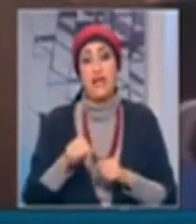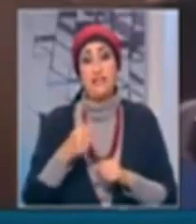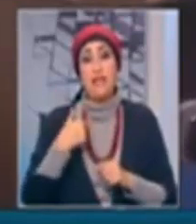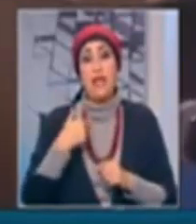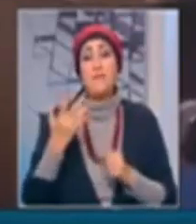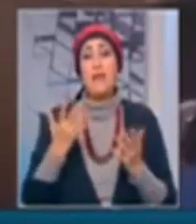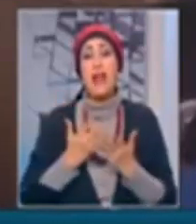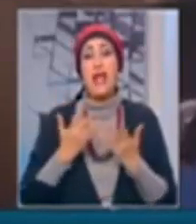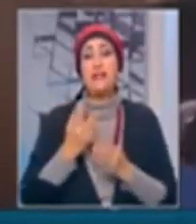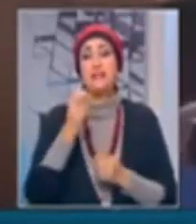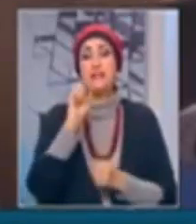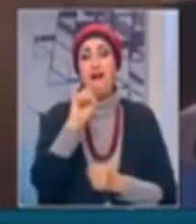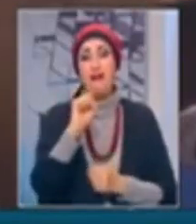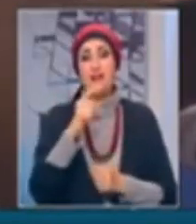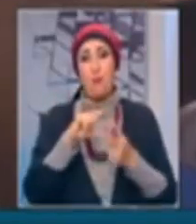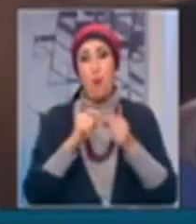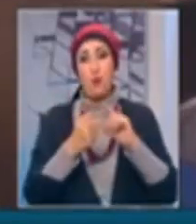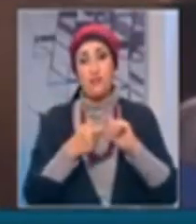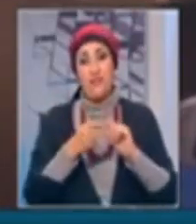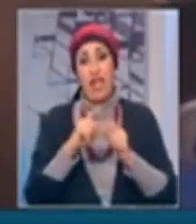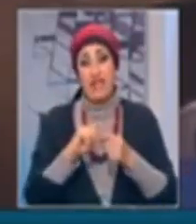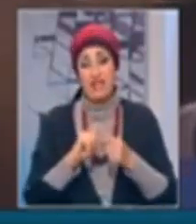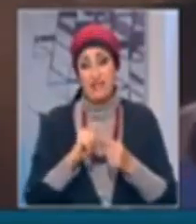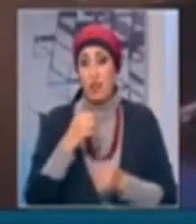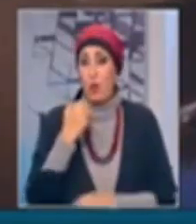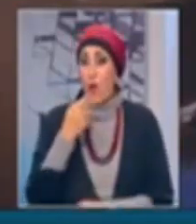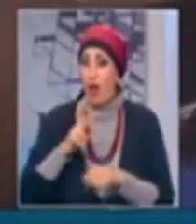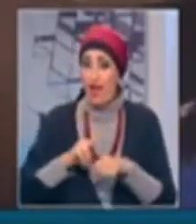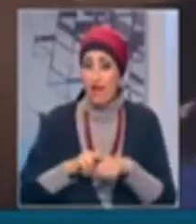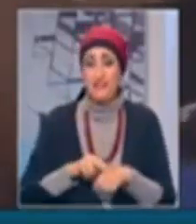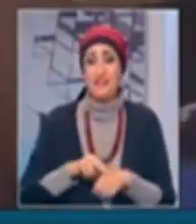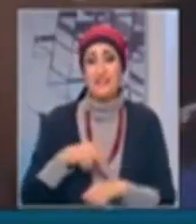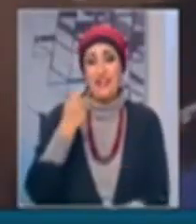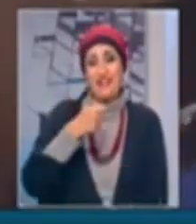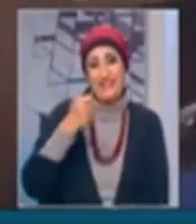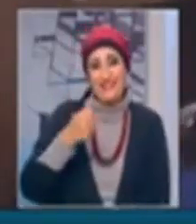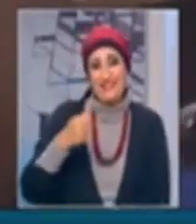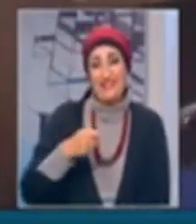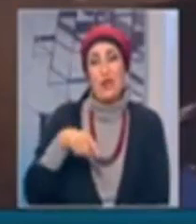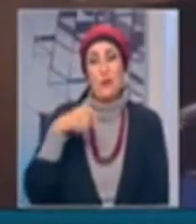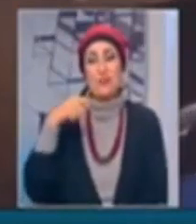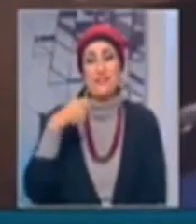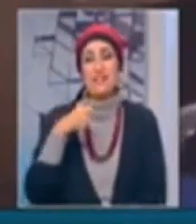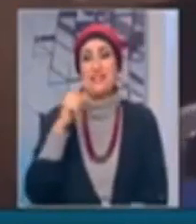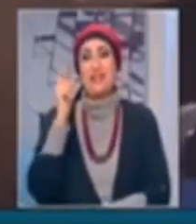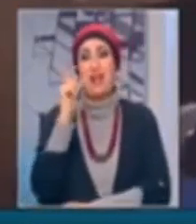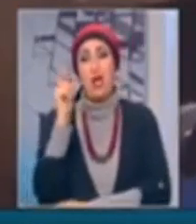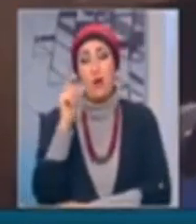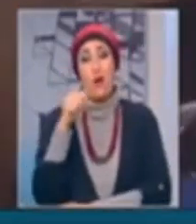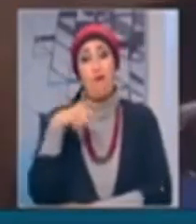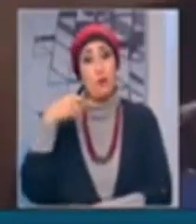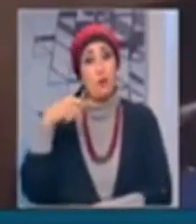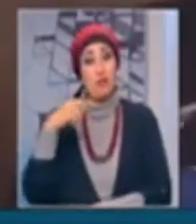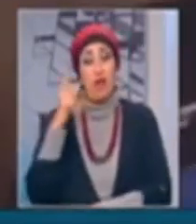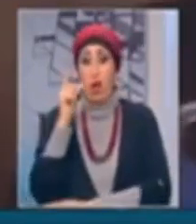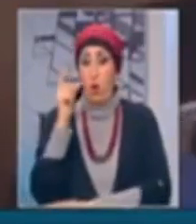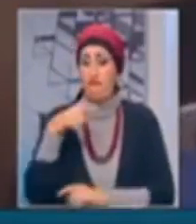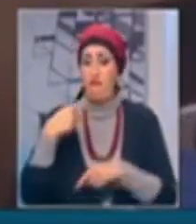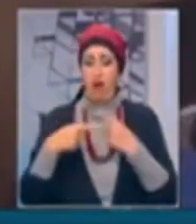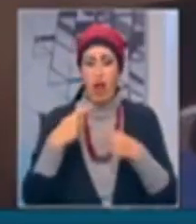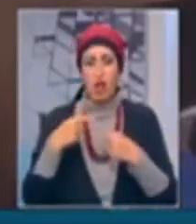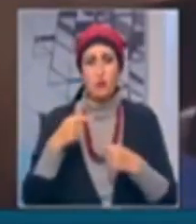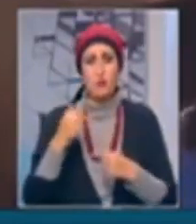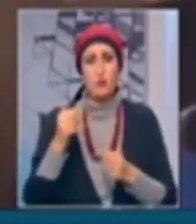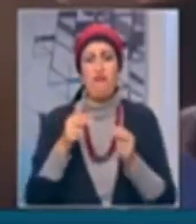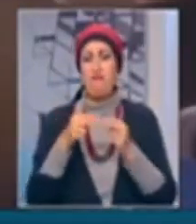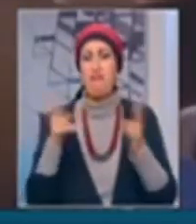بالعيد القومي لبورسعيد، ونهنئ أيضا معالي وزير الأوقاف ووزارة الأوقاف دائما في